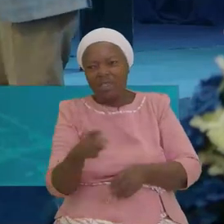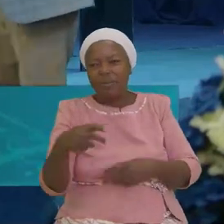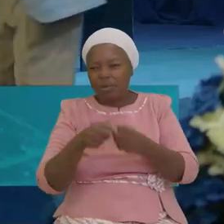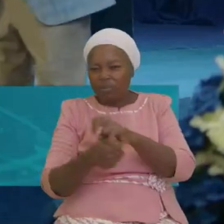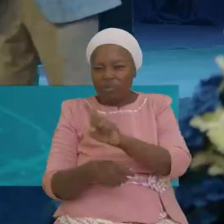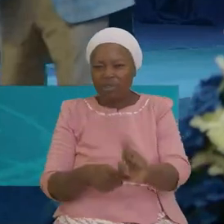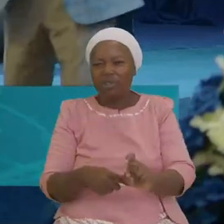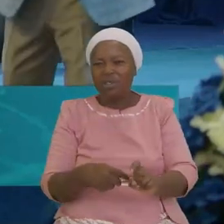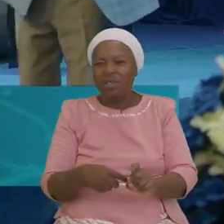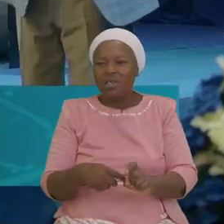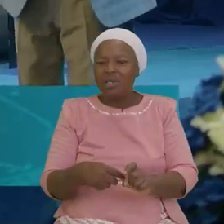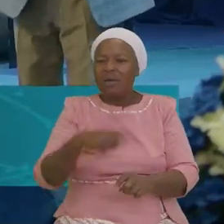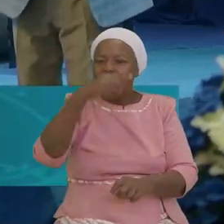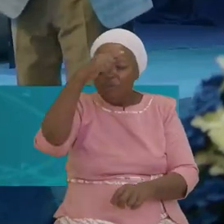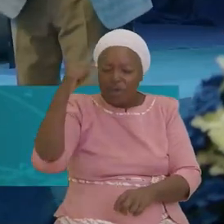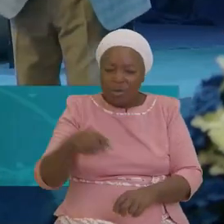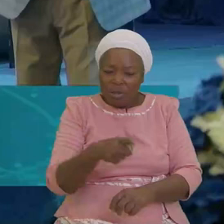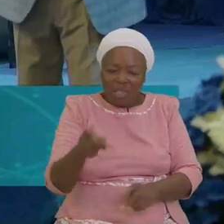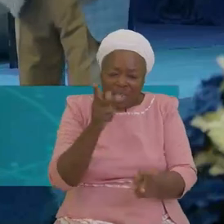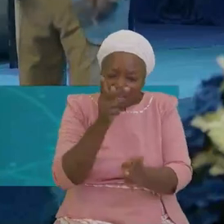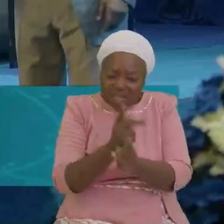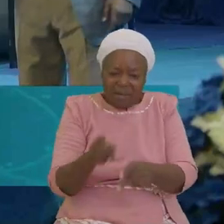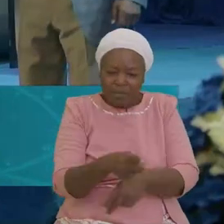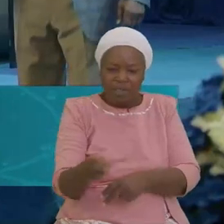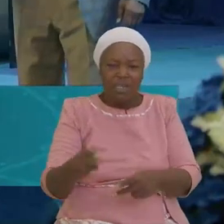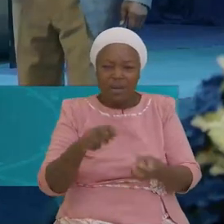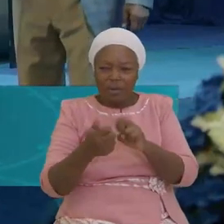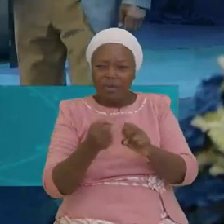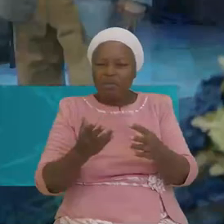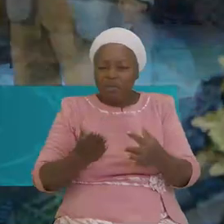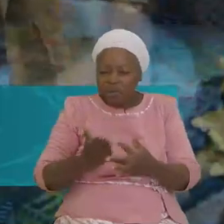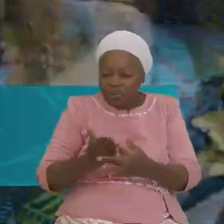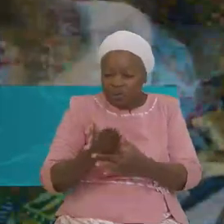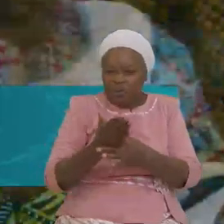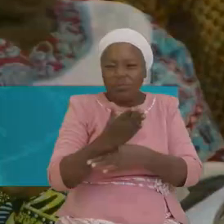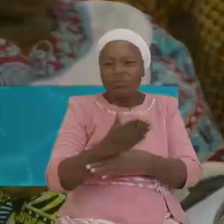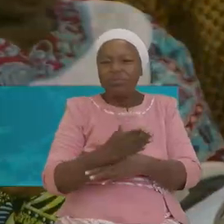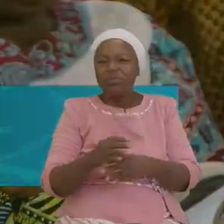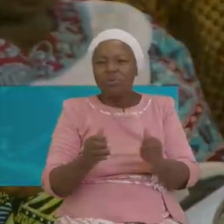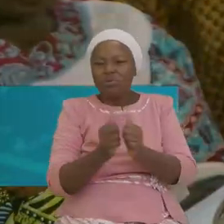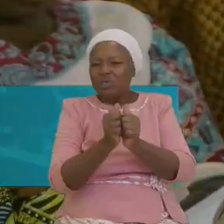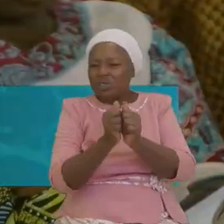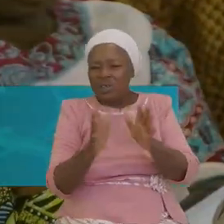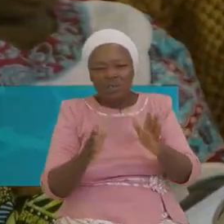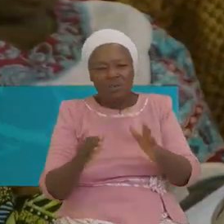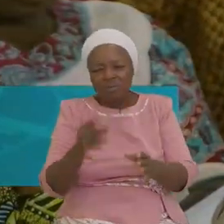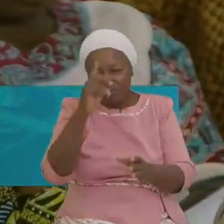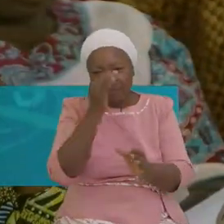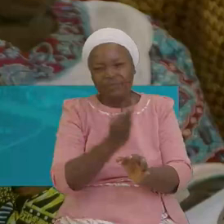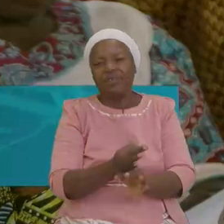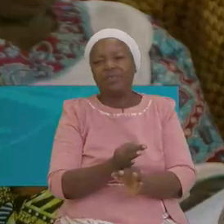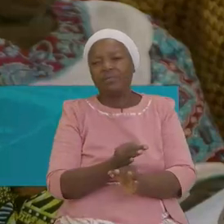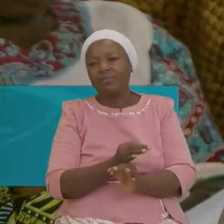Qu'est-ce qui fait que les gens perdurent dans leurs problèmes? C'est parce qu'ils gardent